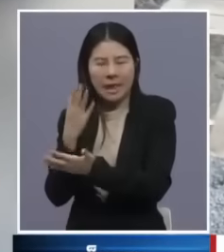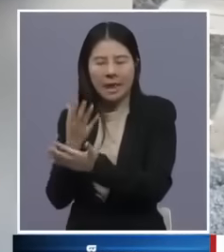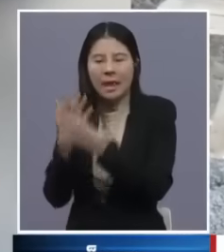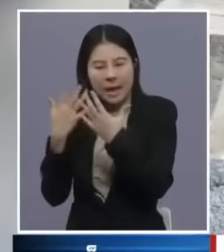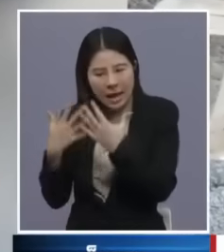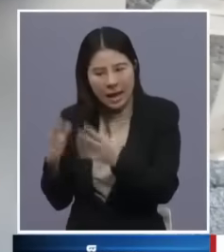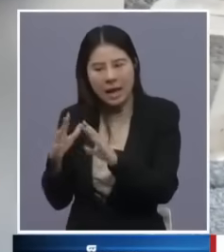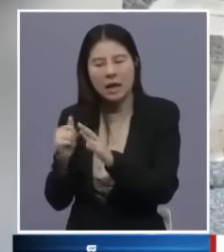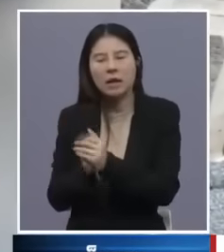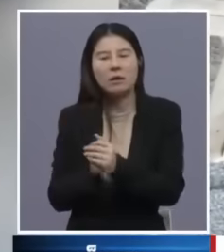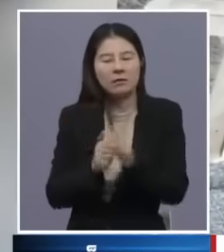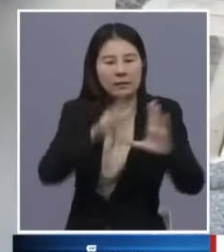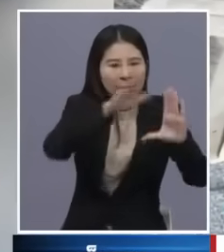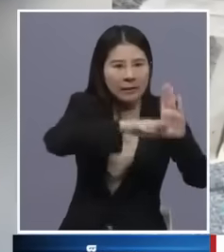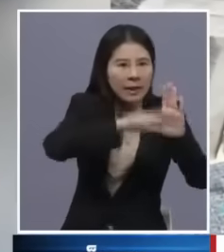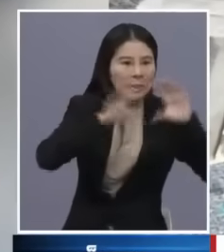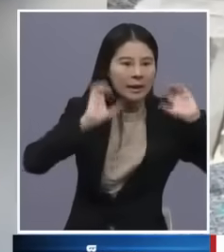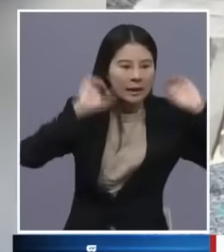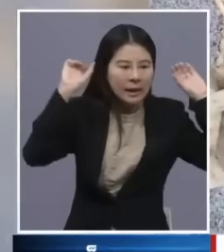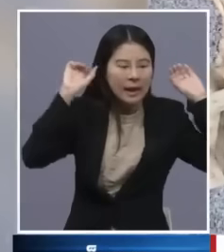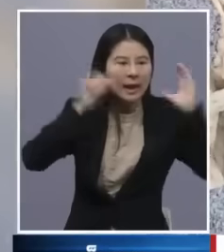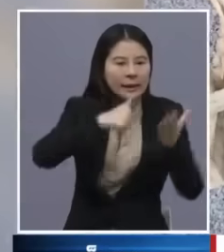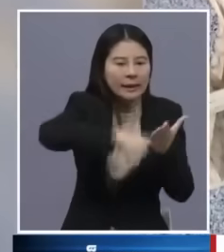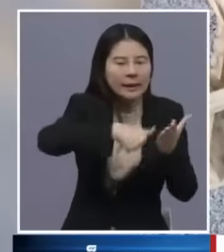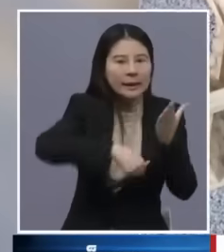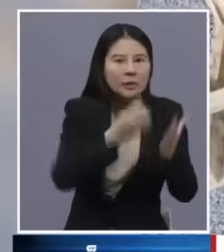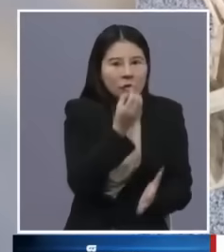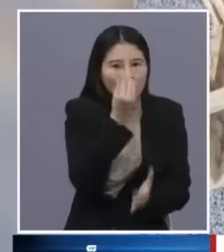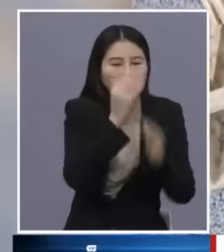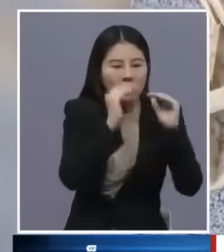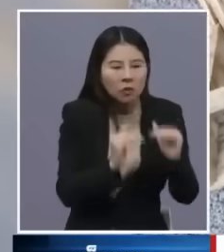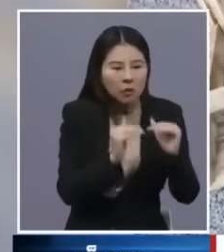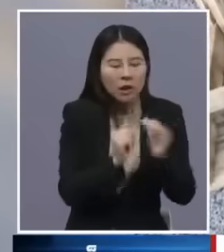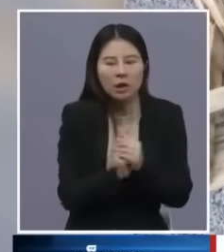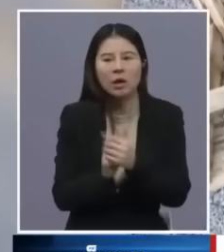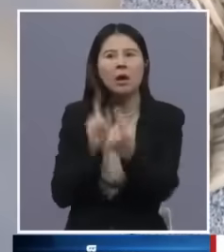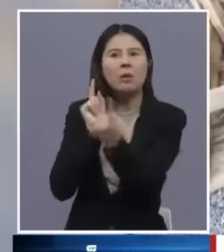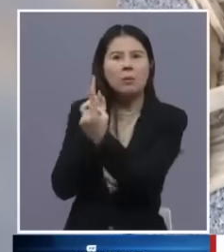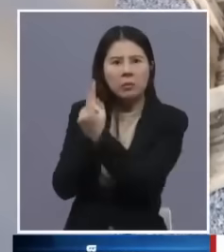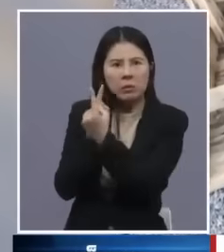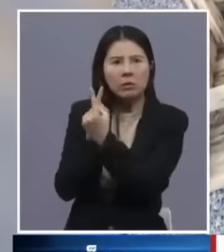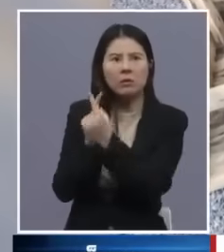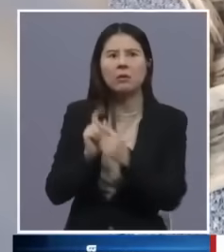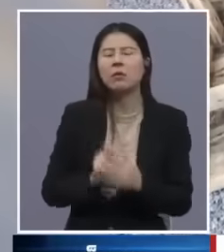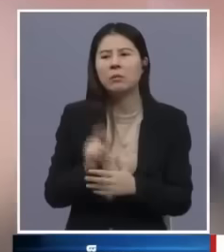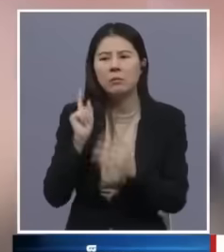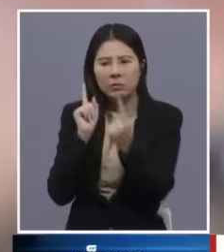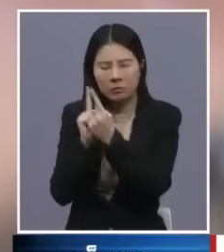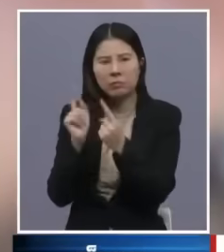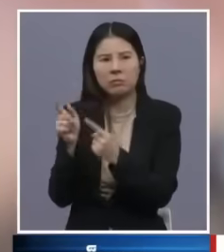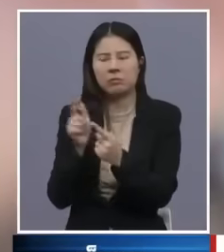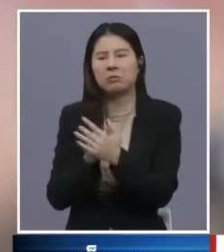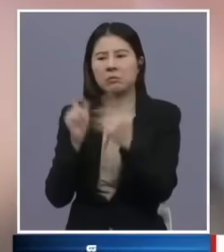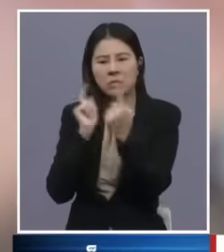เบียนแก้ไขหนี้นอกระบบแล้วหลังจากที่ลงทะเบียนแล้วอะค่ะตัวเองได้ไปเจอกับเจ้าหนี้ ก็ยังบอกเจ้าหนี้ด้วยนะบอกว่าไปลงทะเบียน